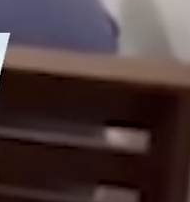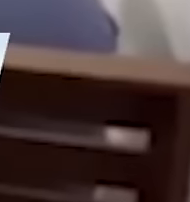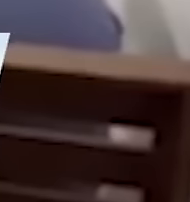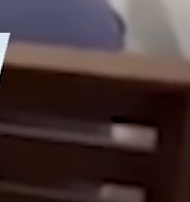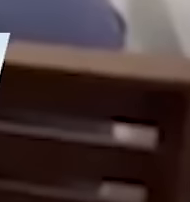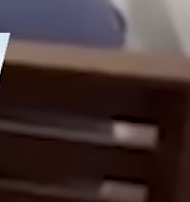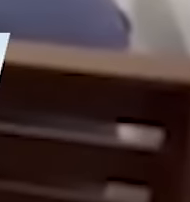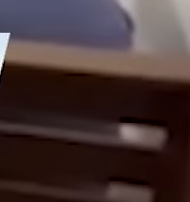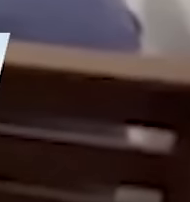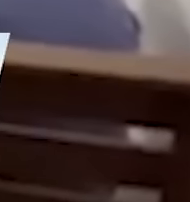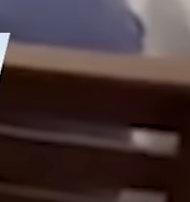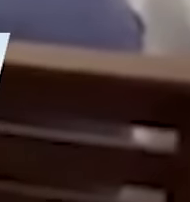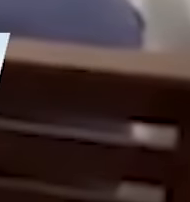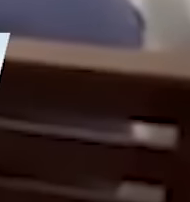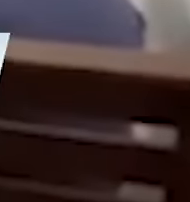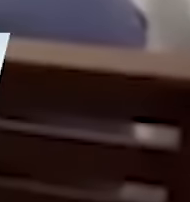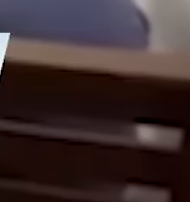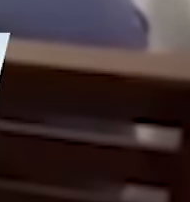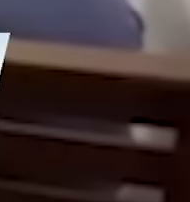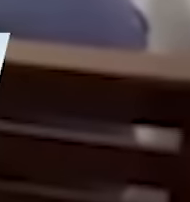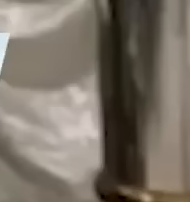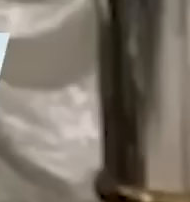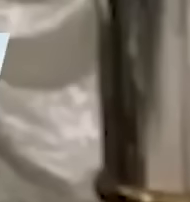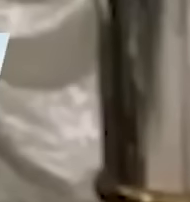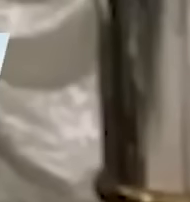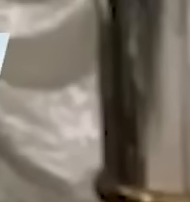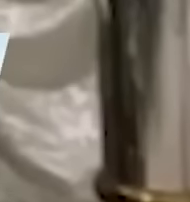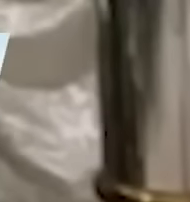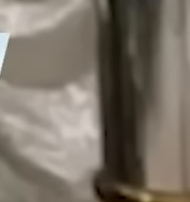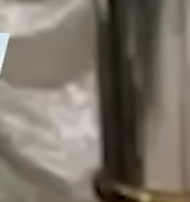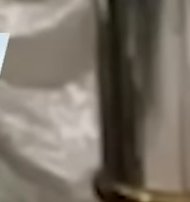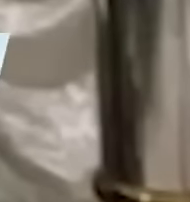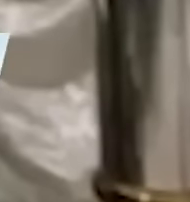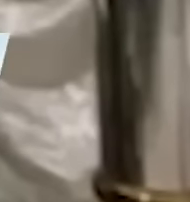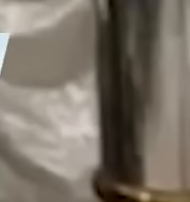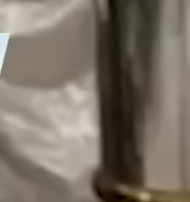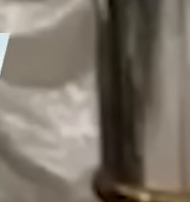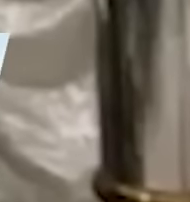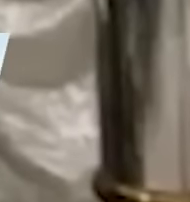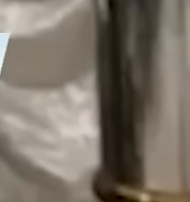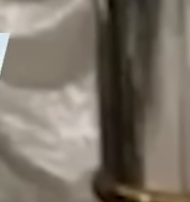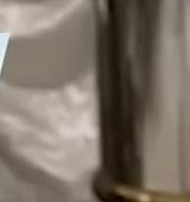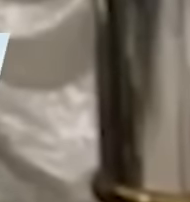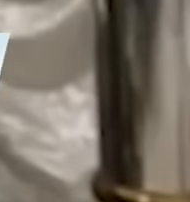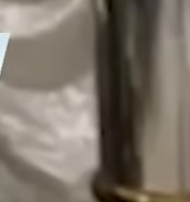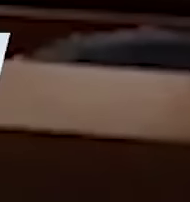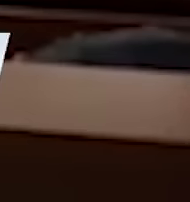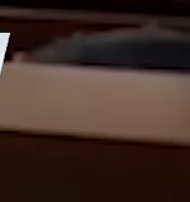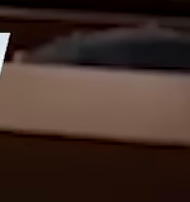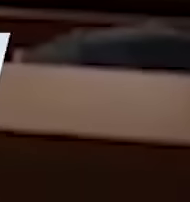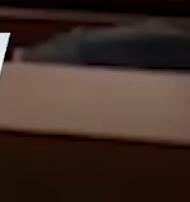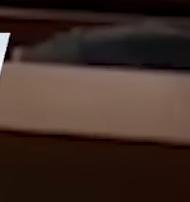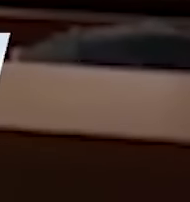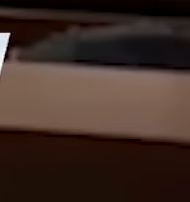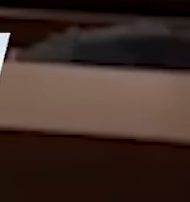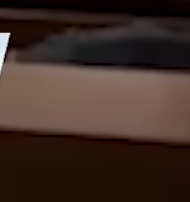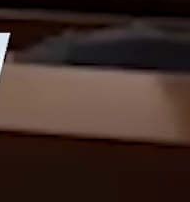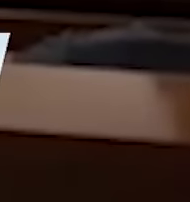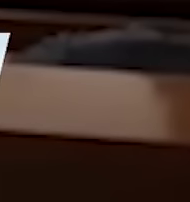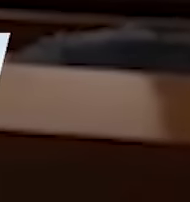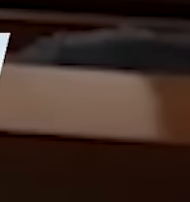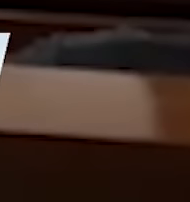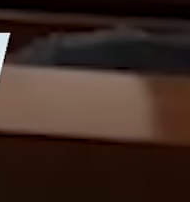ng reklamong reckless imprudence resulting in homicide ang kaanak ng biktima laban sa pulis na nagmamaneho ng nag-counterflow